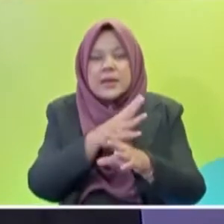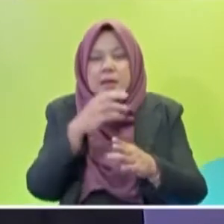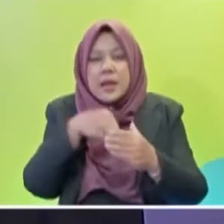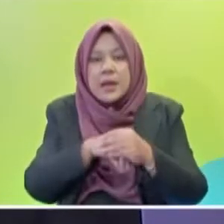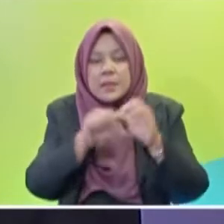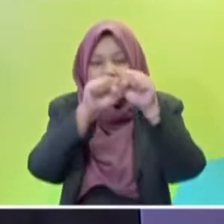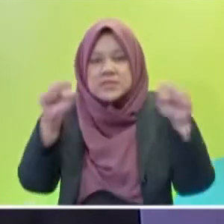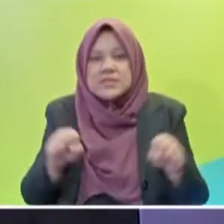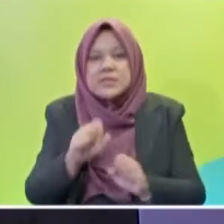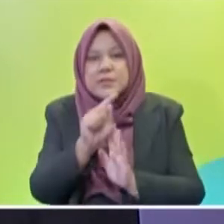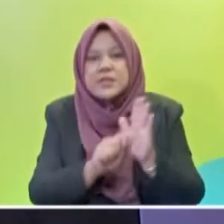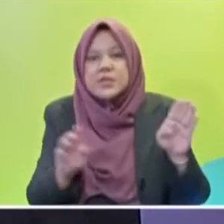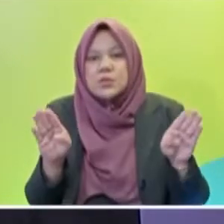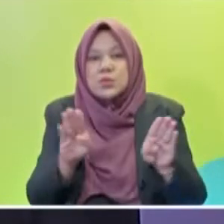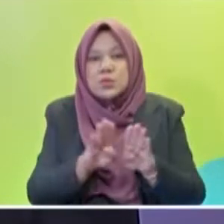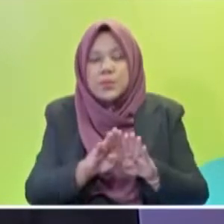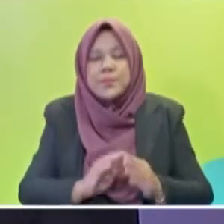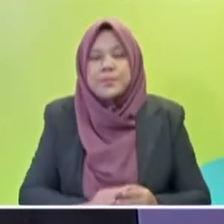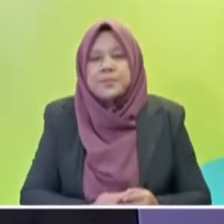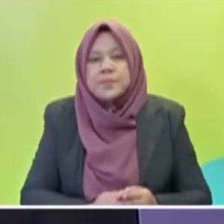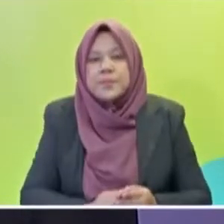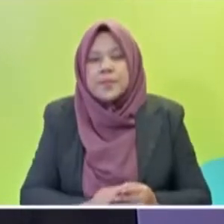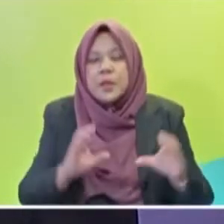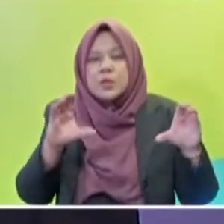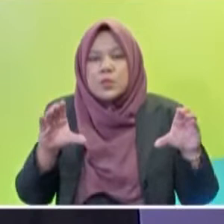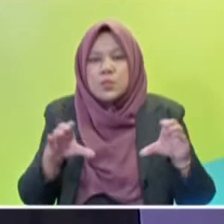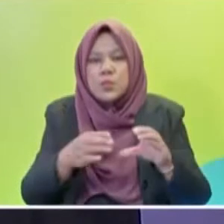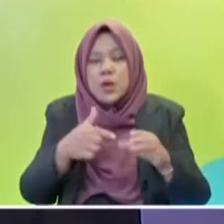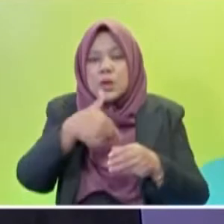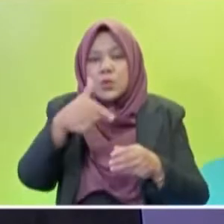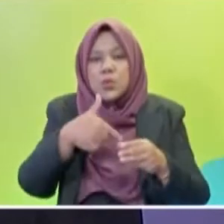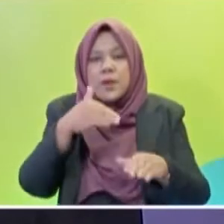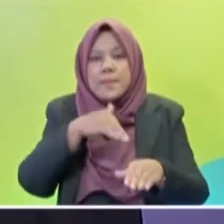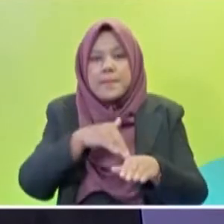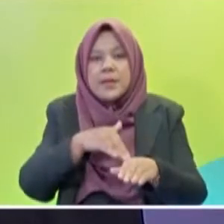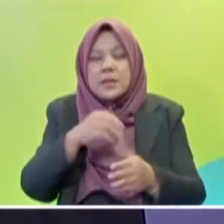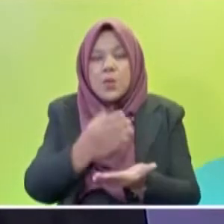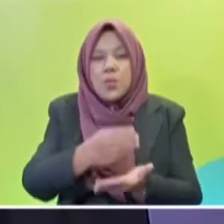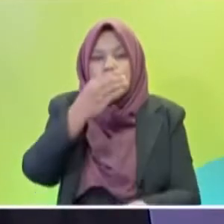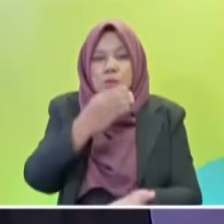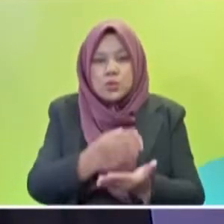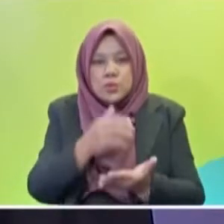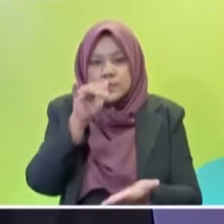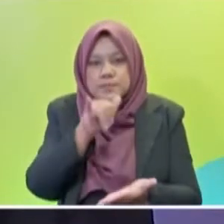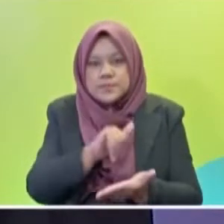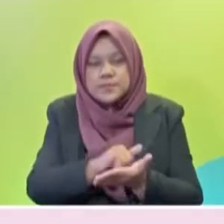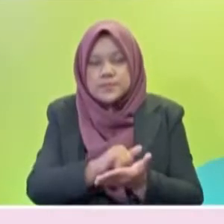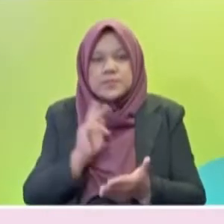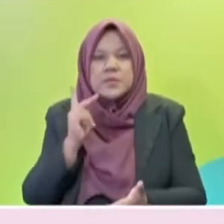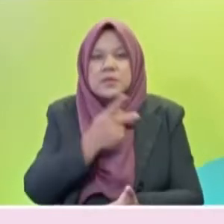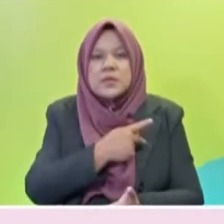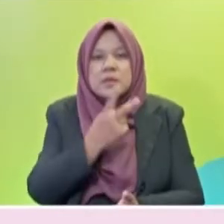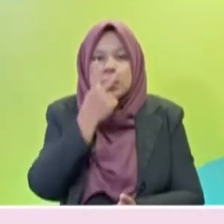kedua pula gimana Akita buat lubang pada botol tersebut Ok dan kita akan lihat Bagaimana